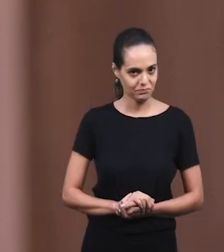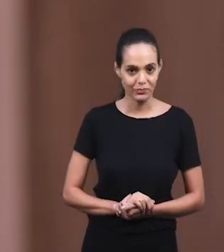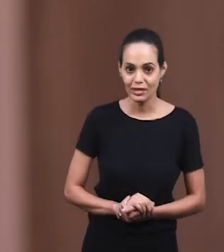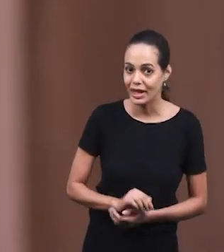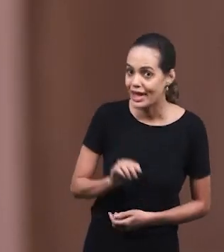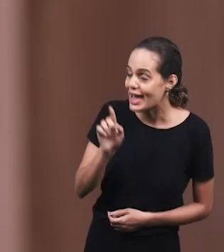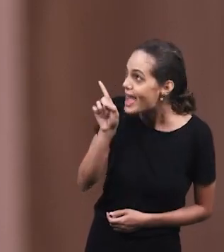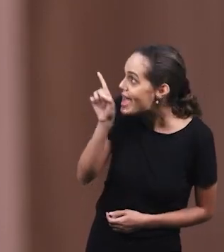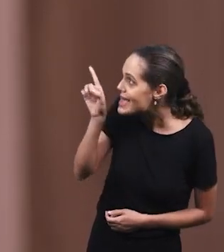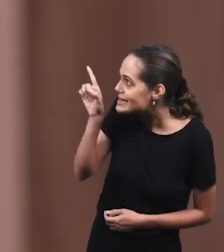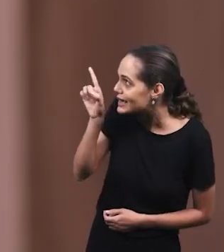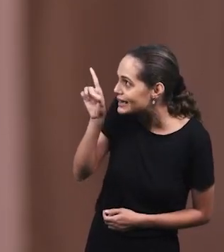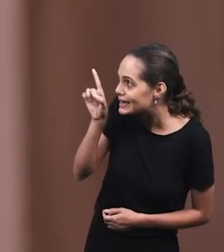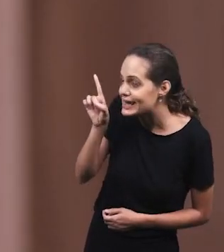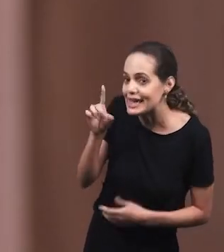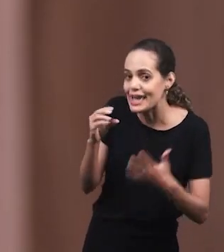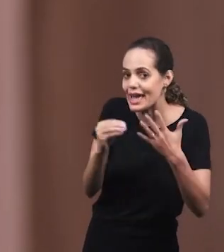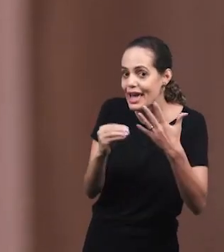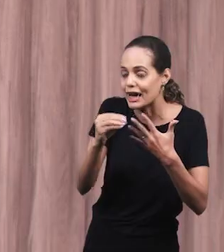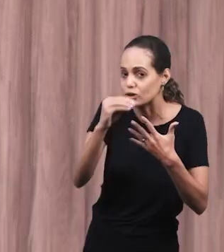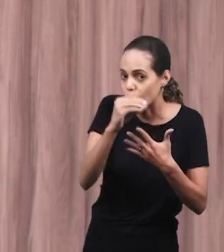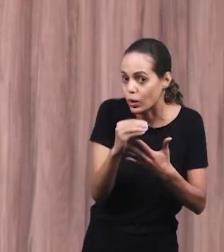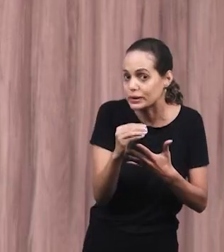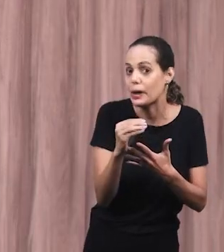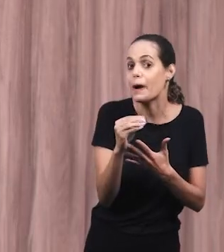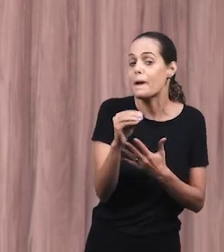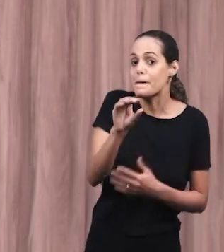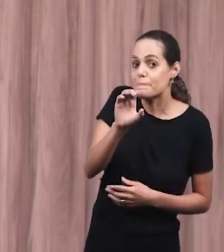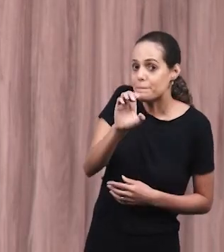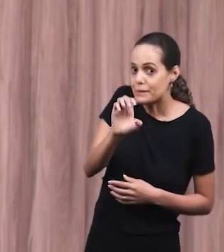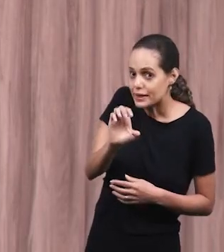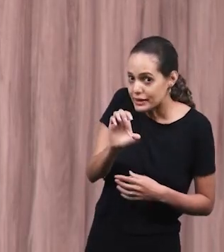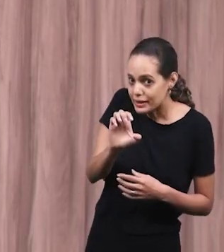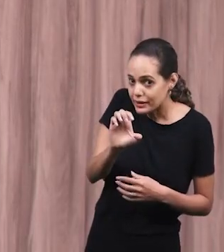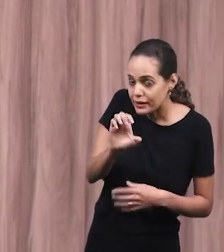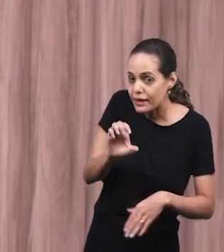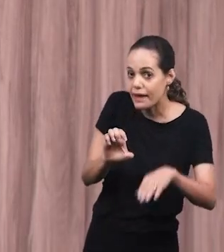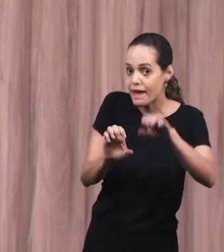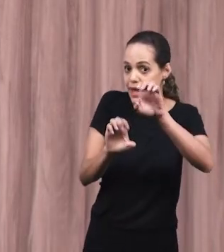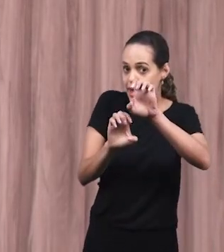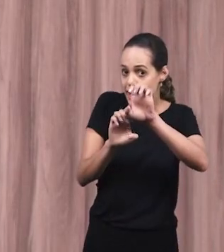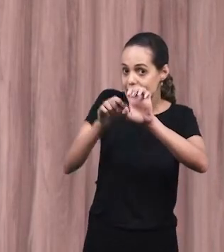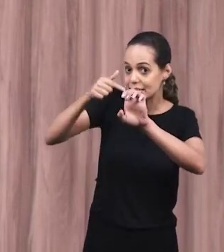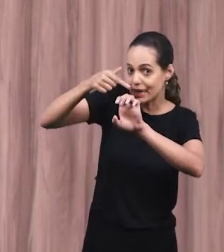Celui-ci, c'est le Mi septième. Nous allons connaître le rythme.